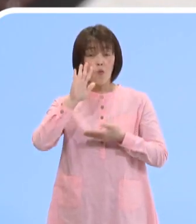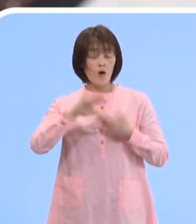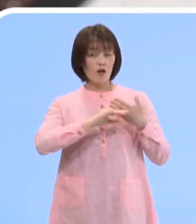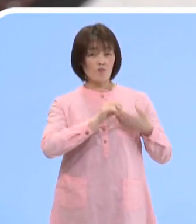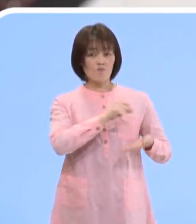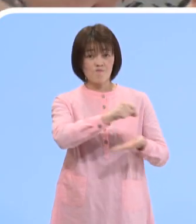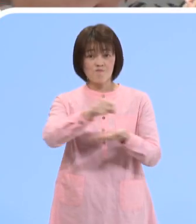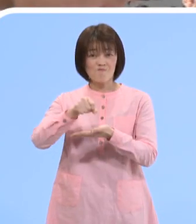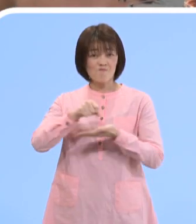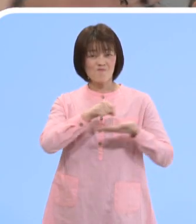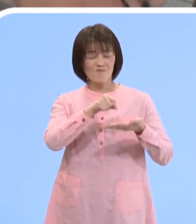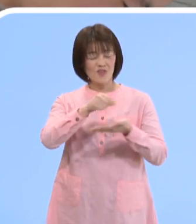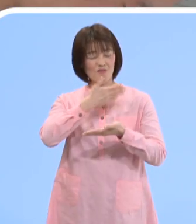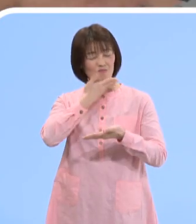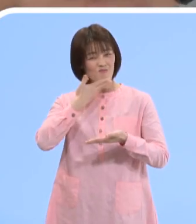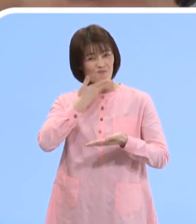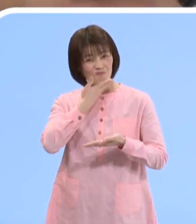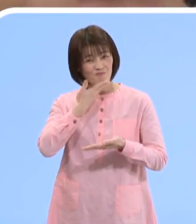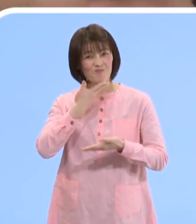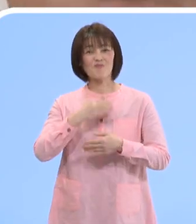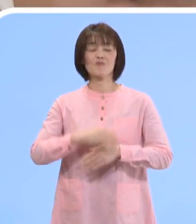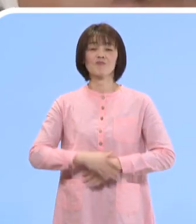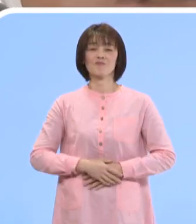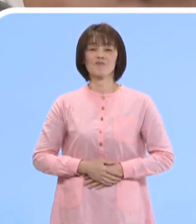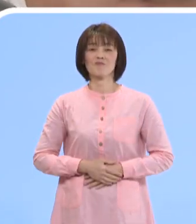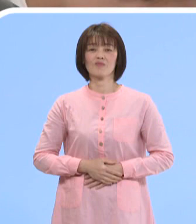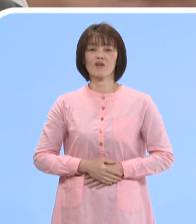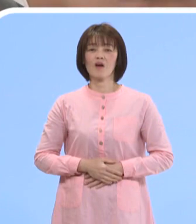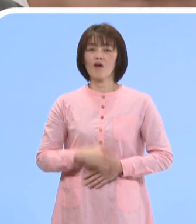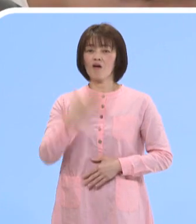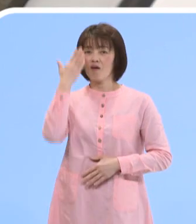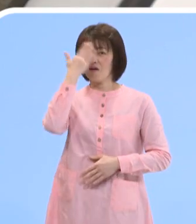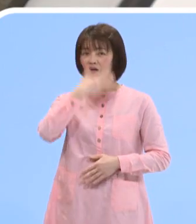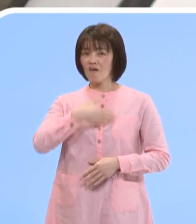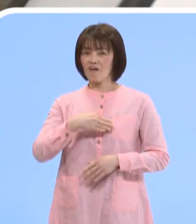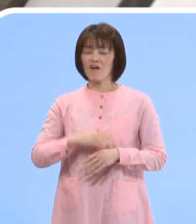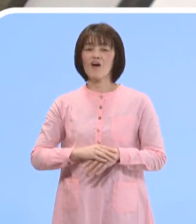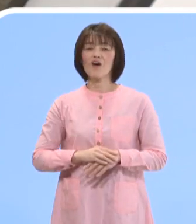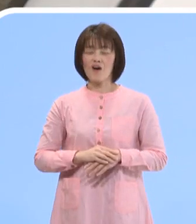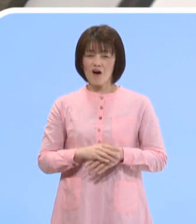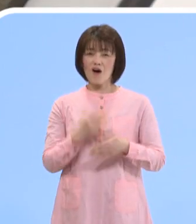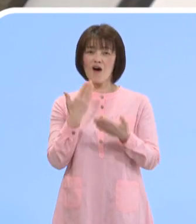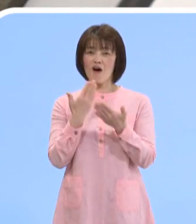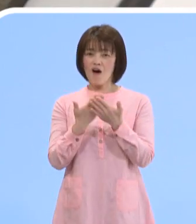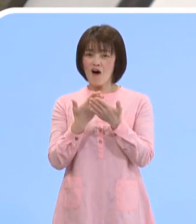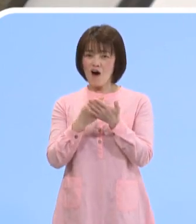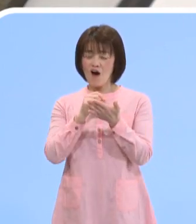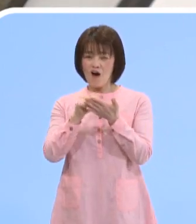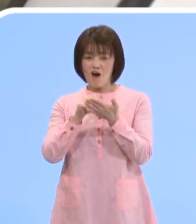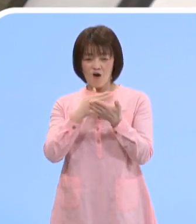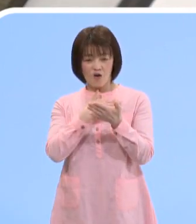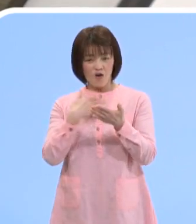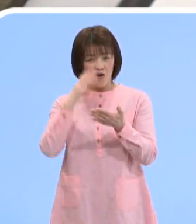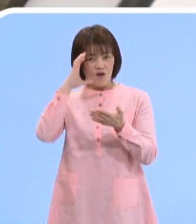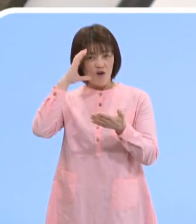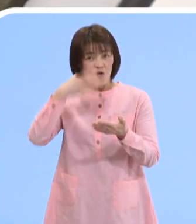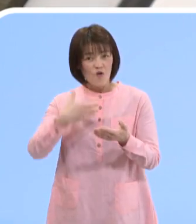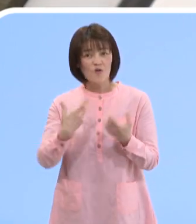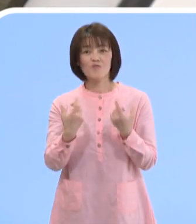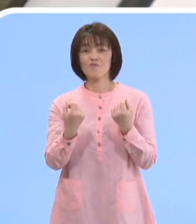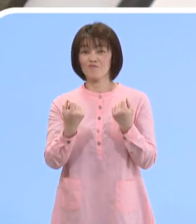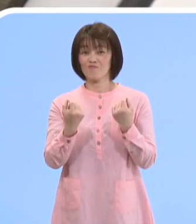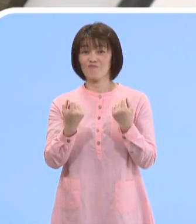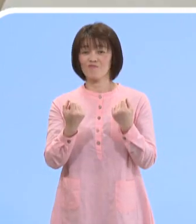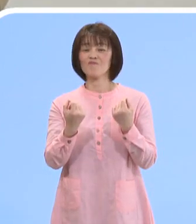かもできちゃうんで、もうこれ1台でだいたい全部できちゃいます。 ほう、漫画もデジタルの時代なんです